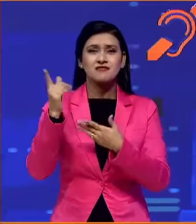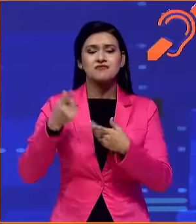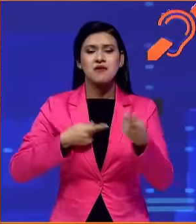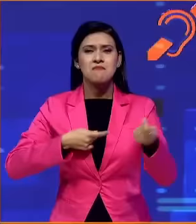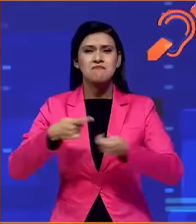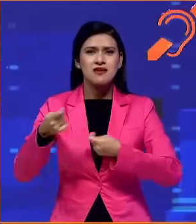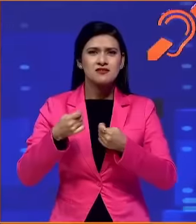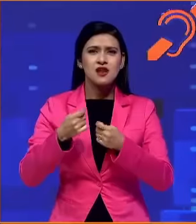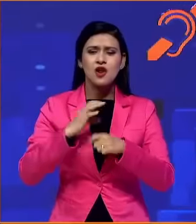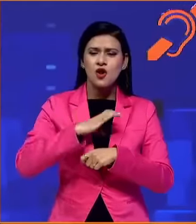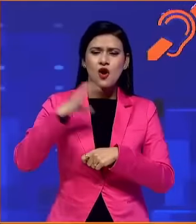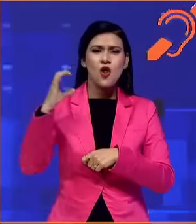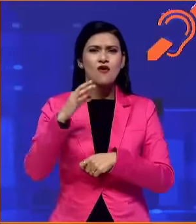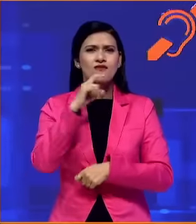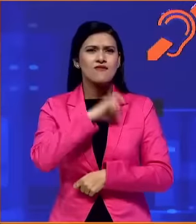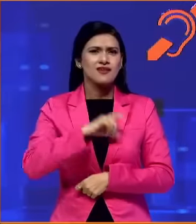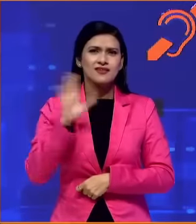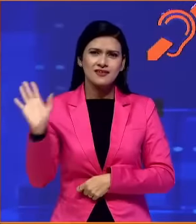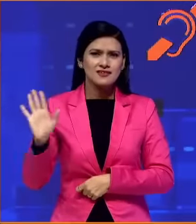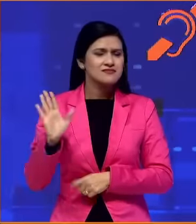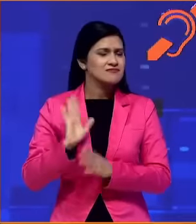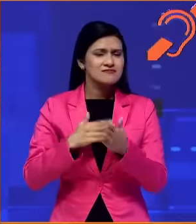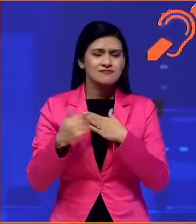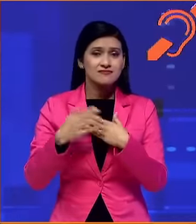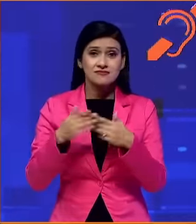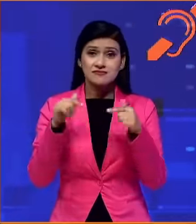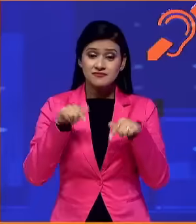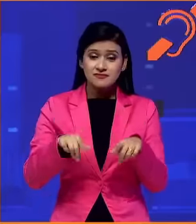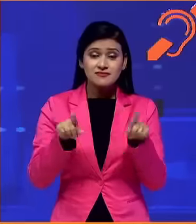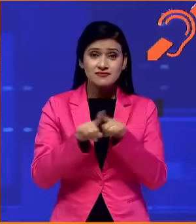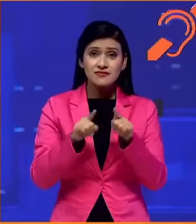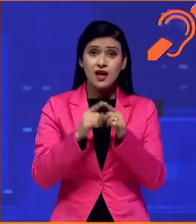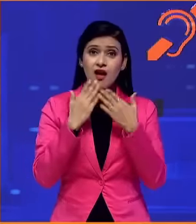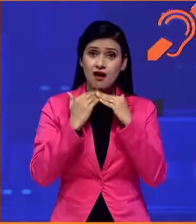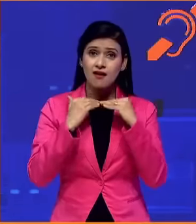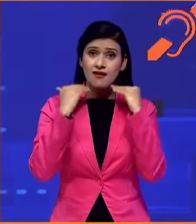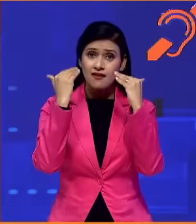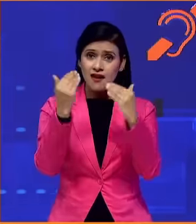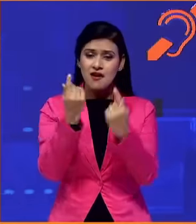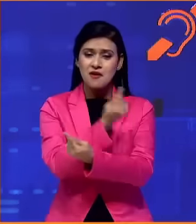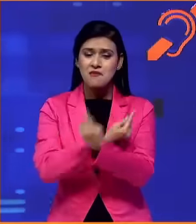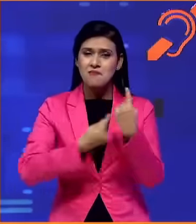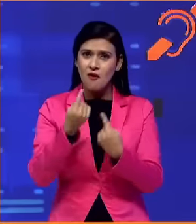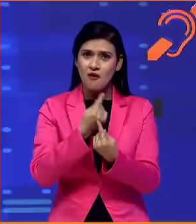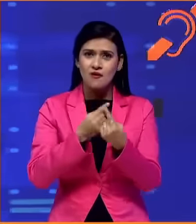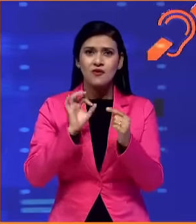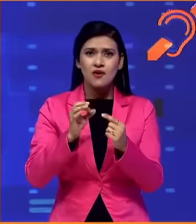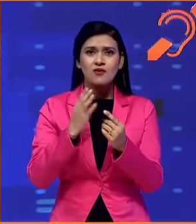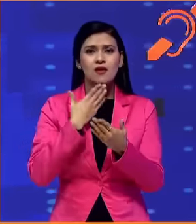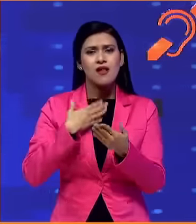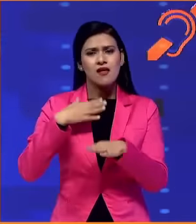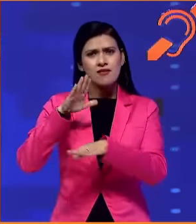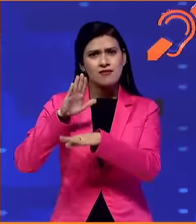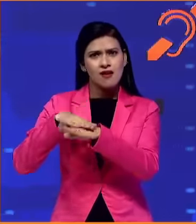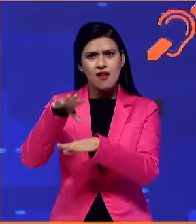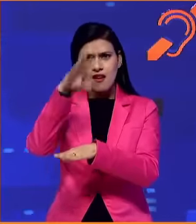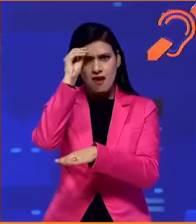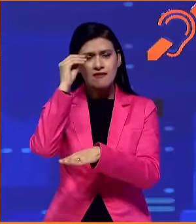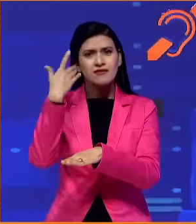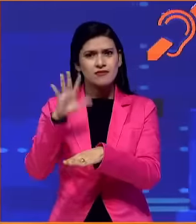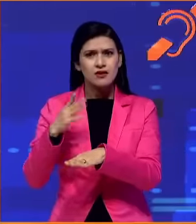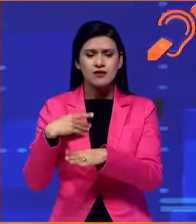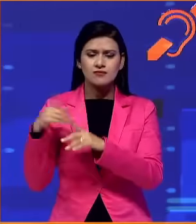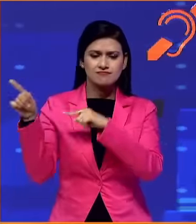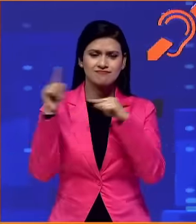रहेहैं।और उससंस्थानसेमुझेजोशिक्षामिली,वहकहींनकहीं,किसीनकिसी मोड़पर,